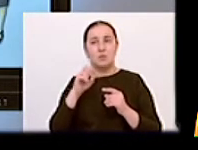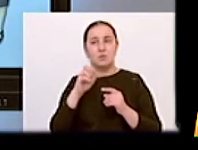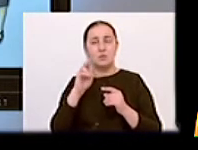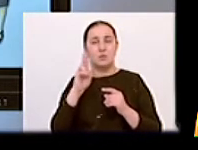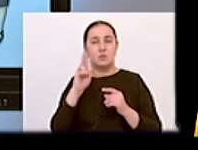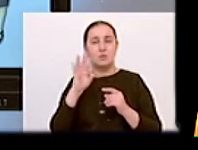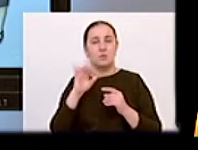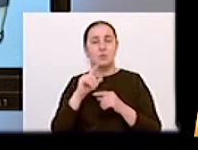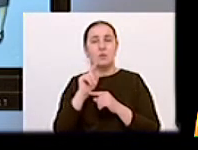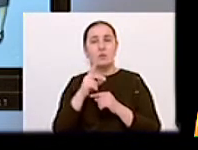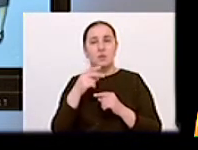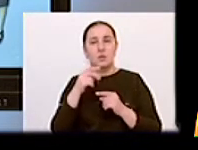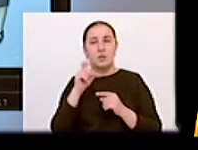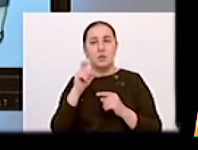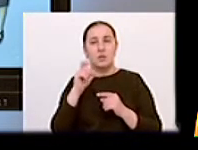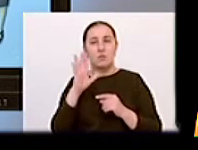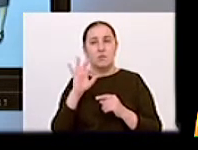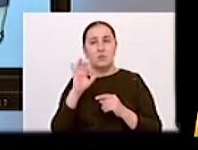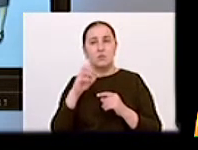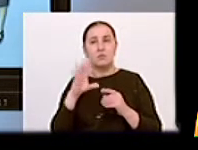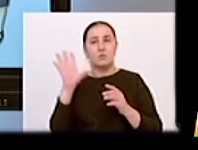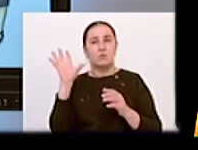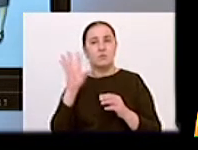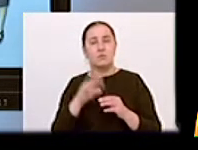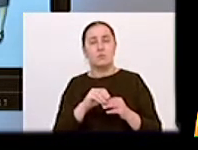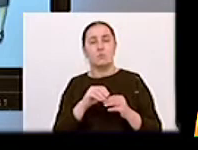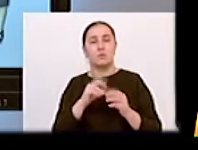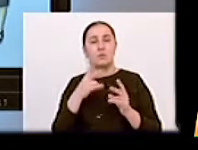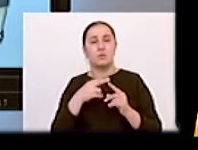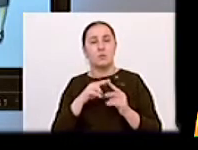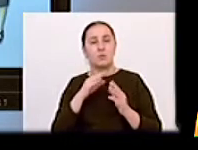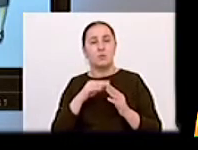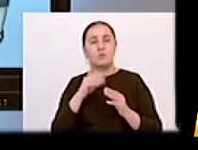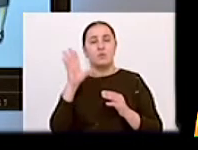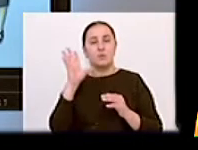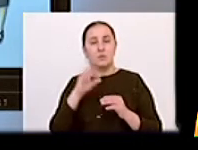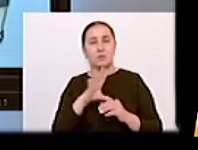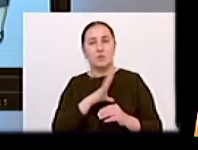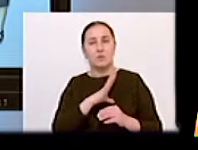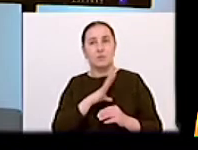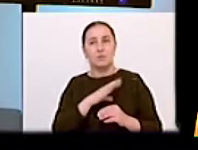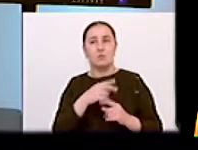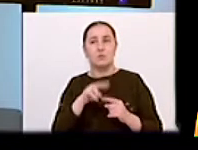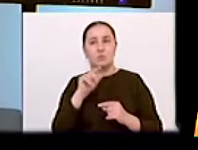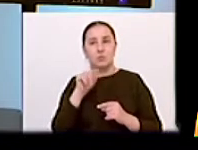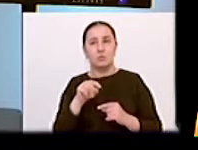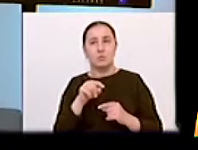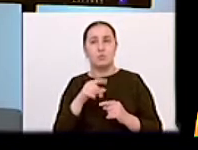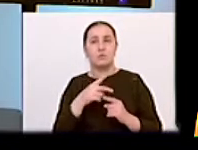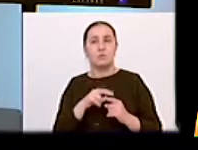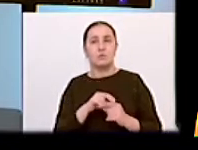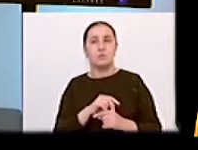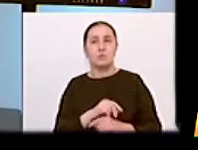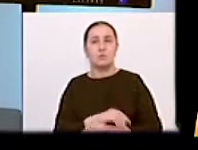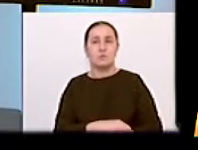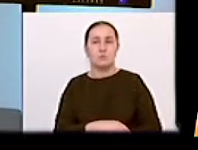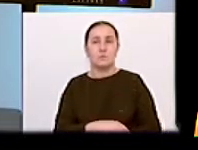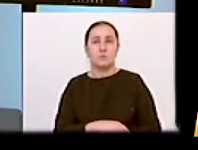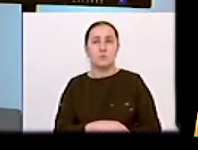конскими хвостами. Все промелькнули перед нами, все побывали тут. Бородино мы помним.